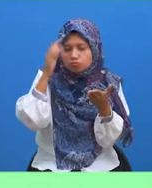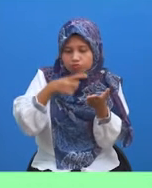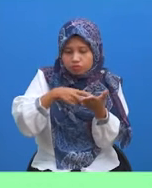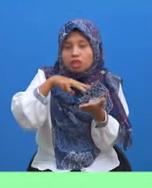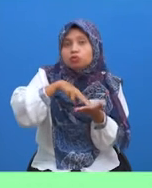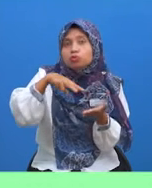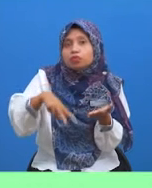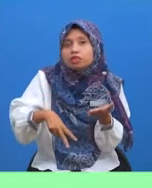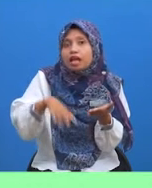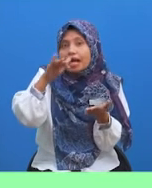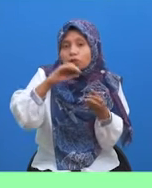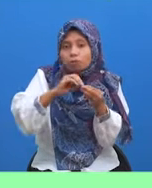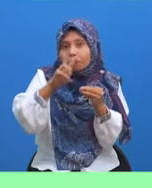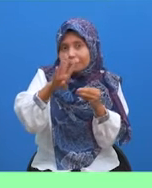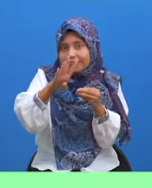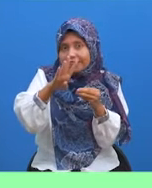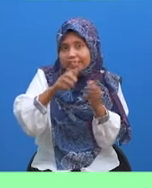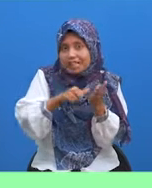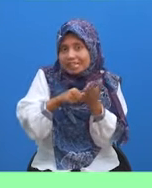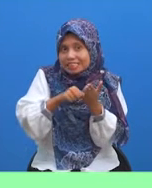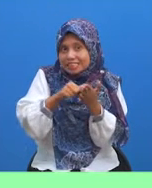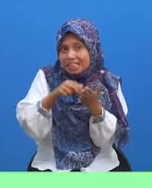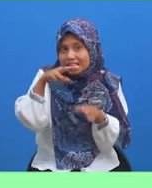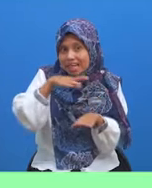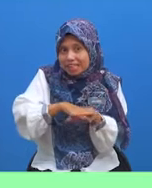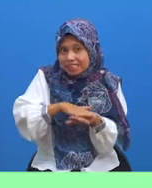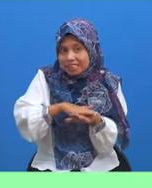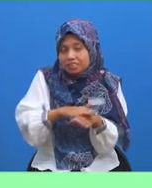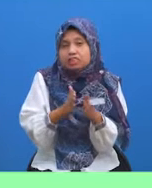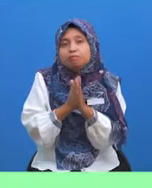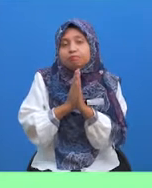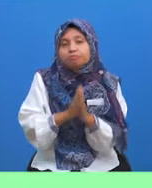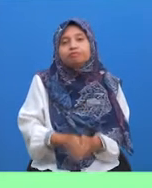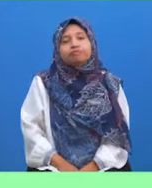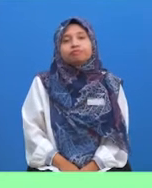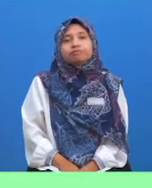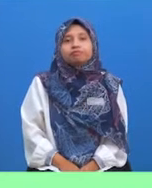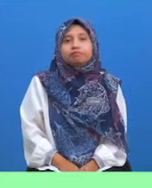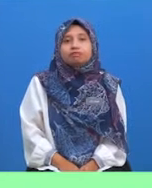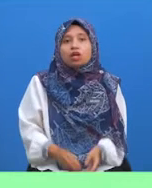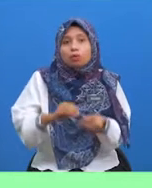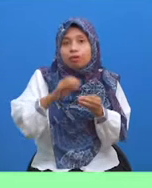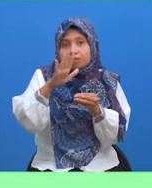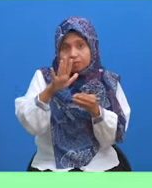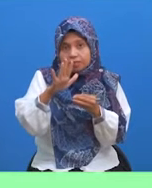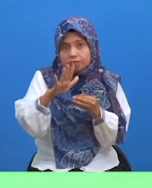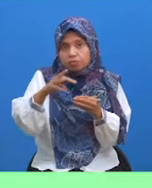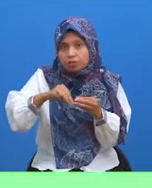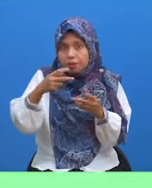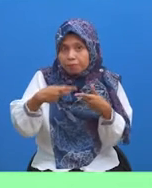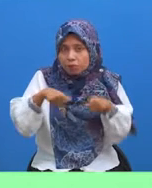keempat kesan ke atas quantity diminta Hai yang kelima murid perlu terangkai